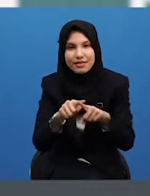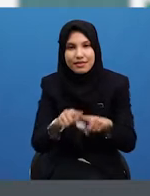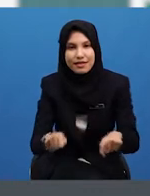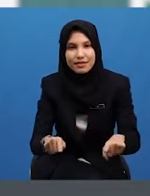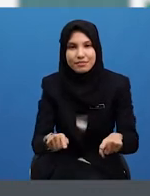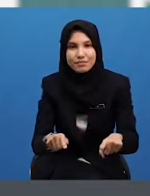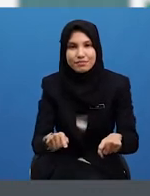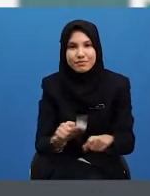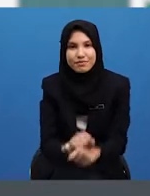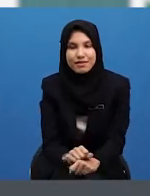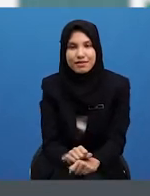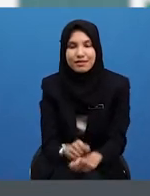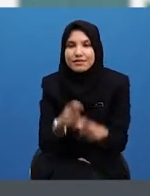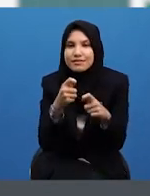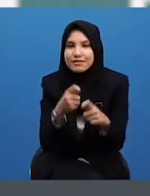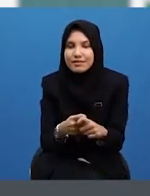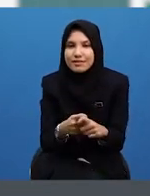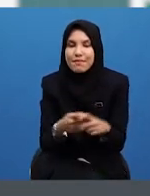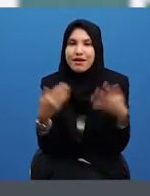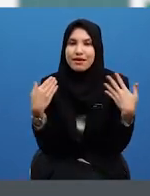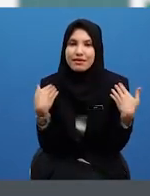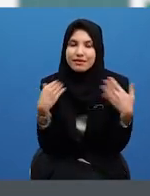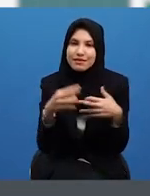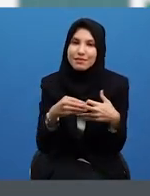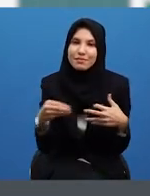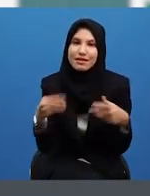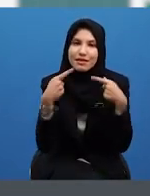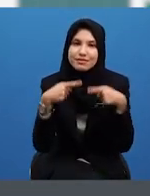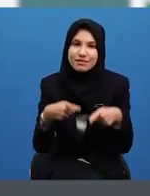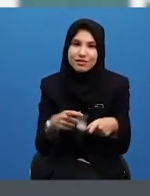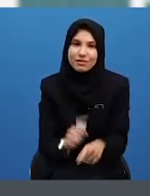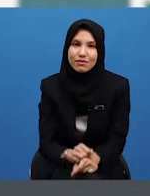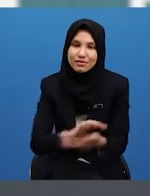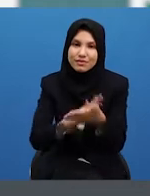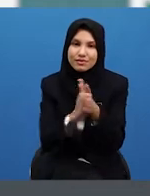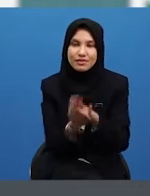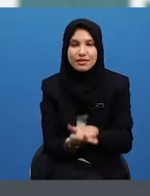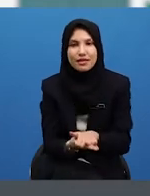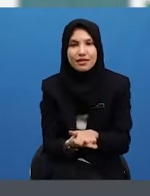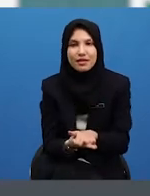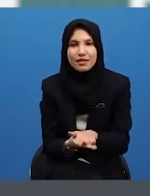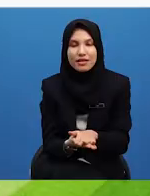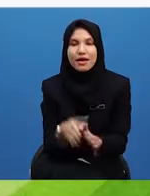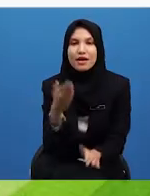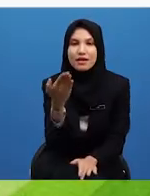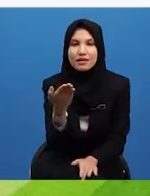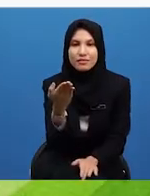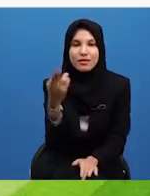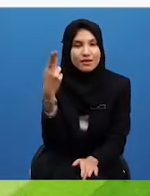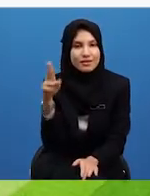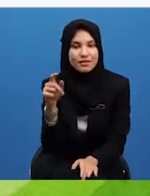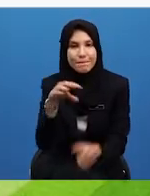tetap ada pilihan jawaban jadi kamu hanya pilih saja jawabannya